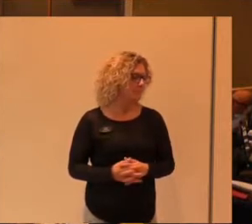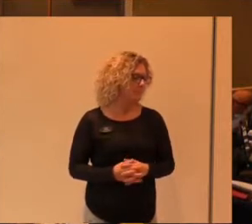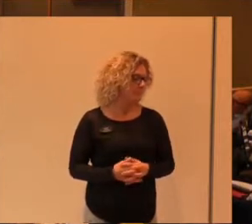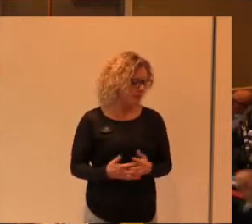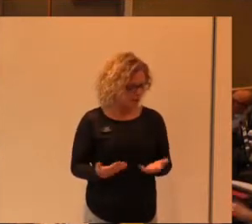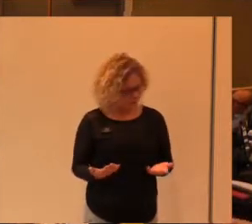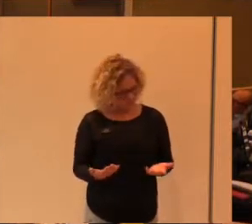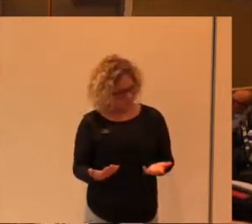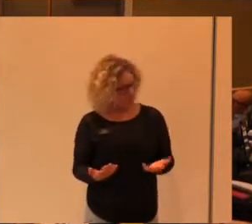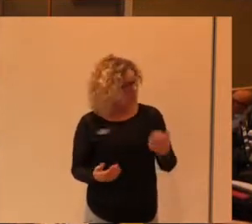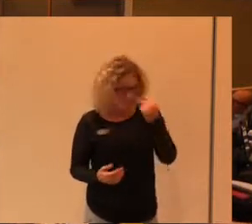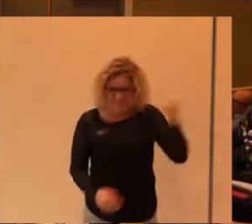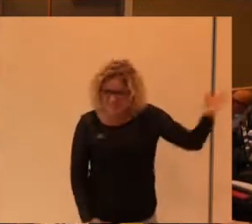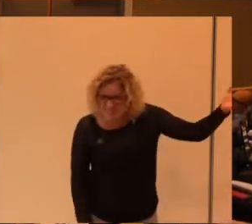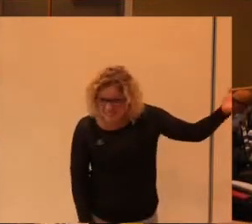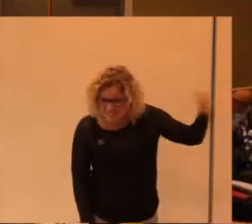Ja, kommer ni ihåg?